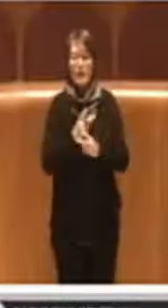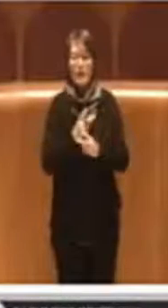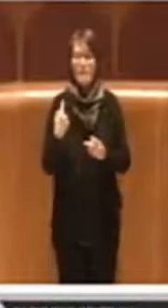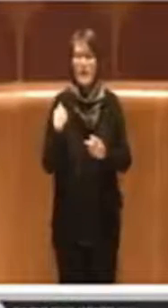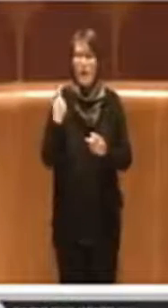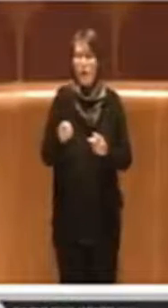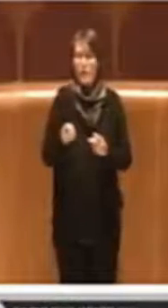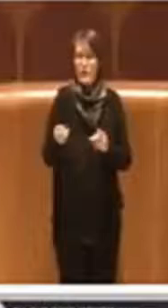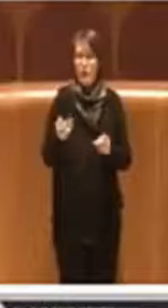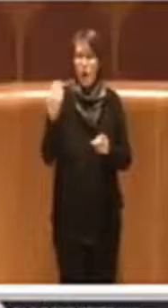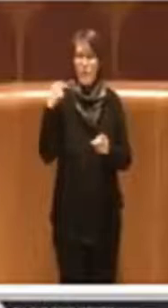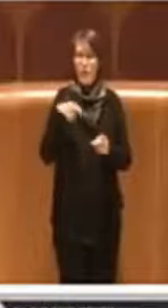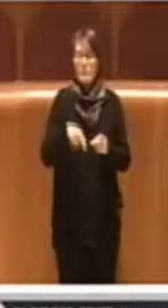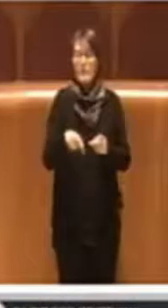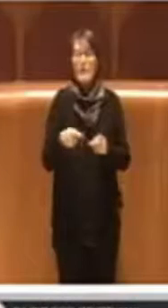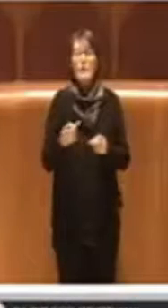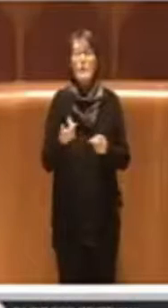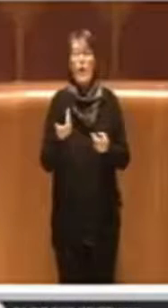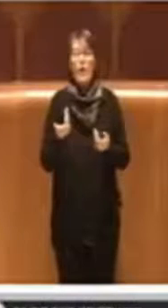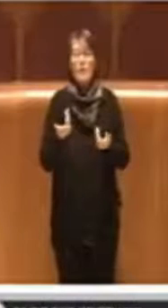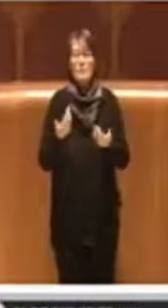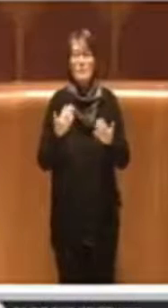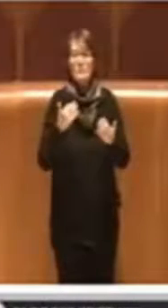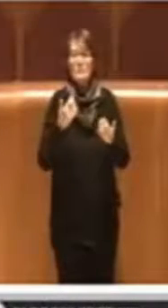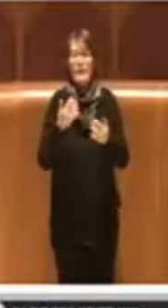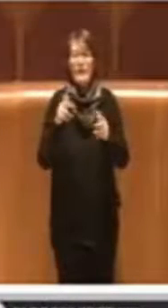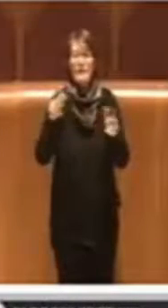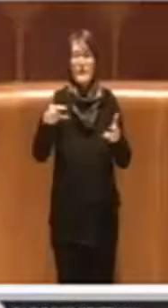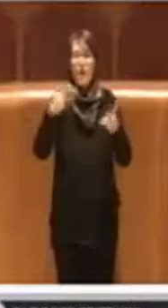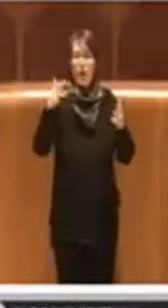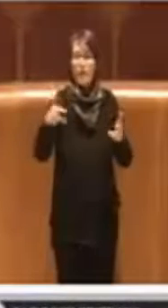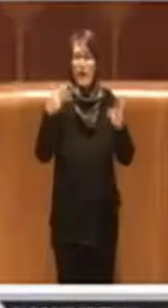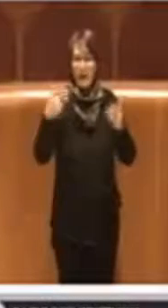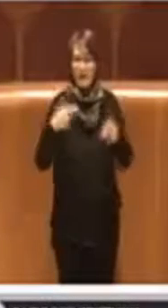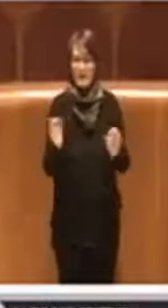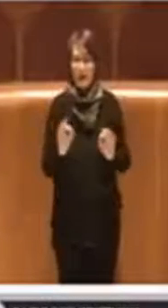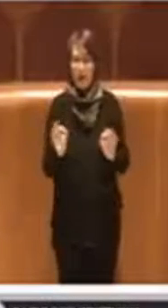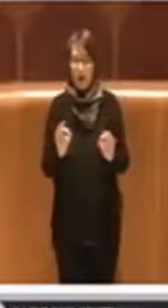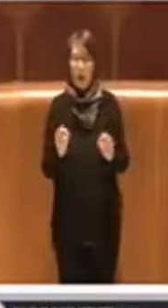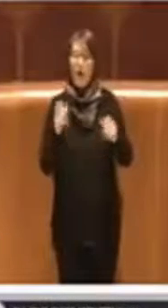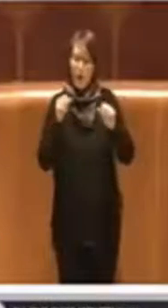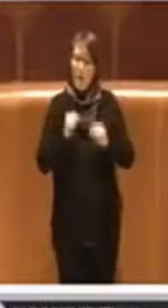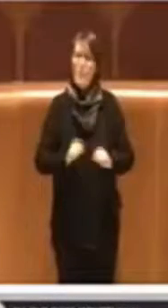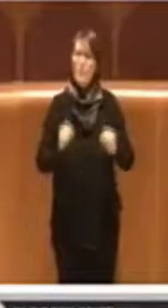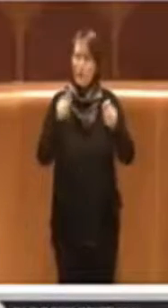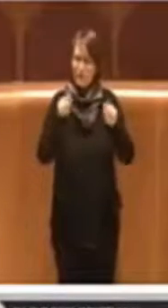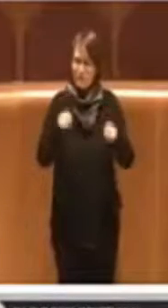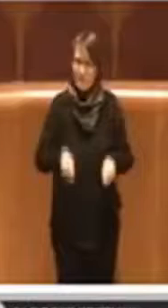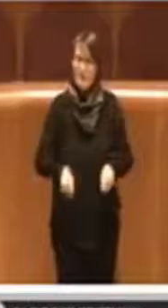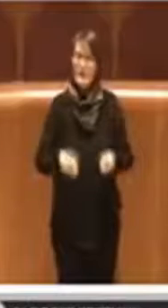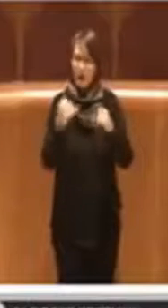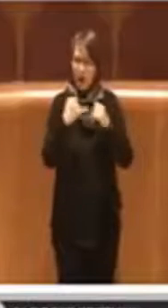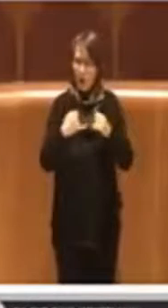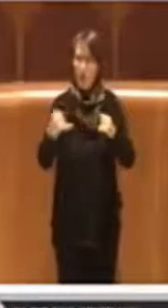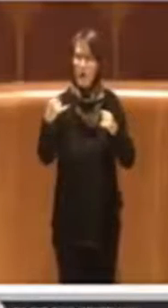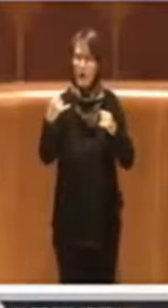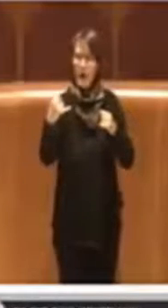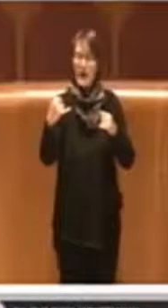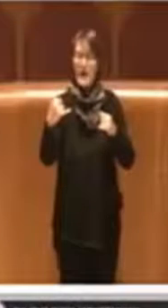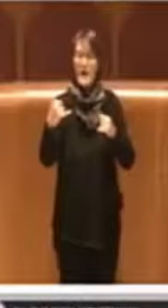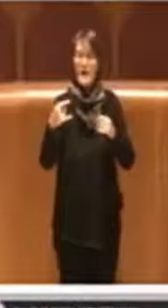in audio-videoconferenza delle proprie sedute, si poteva intervenire in questo senso, quindi attraverso una